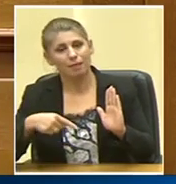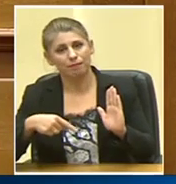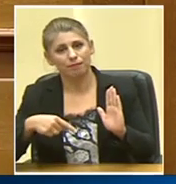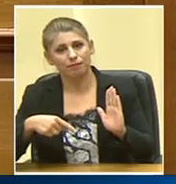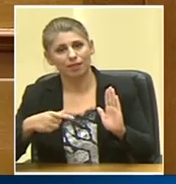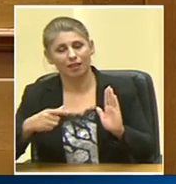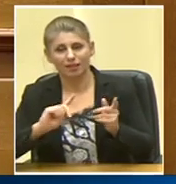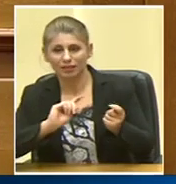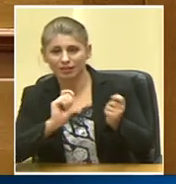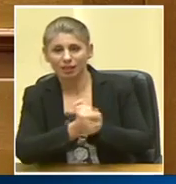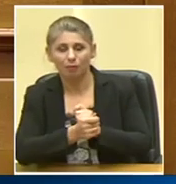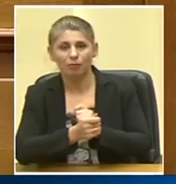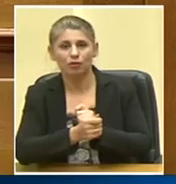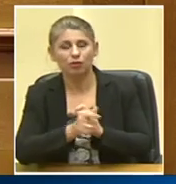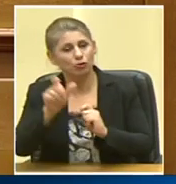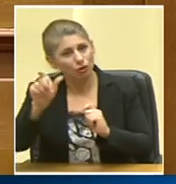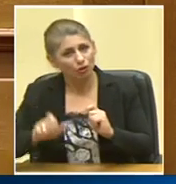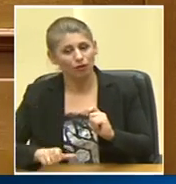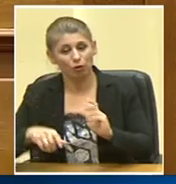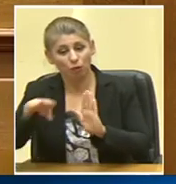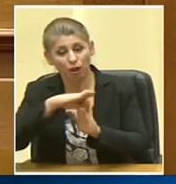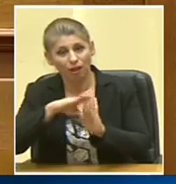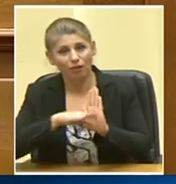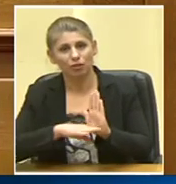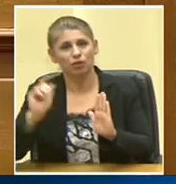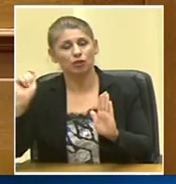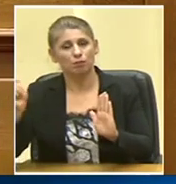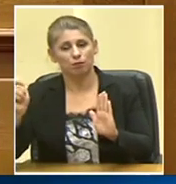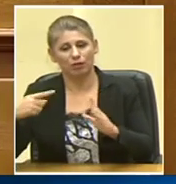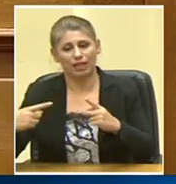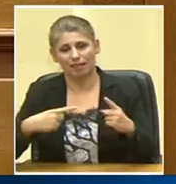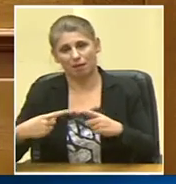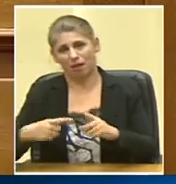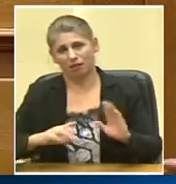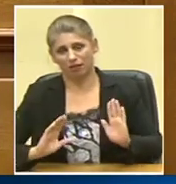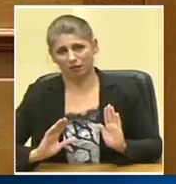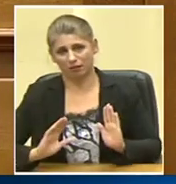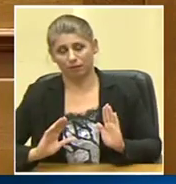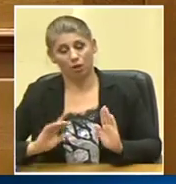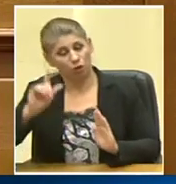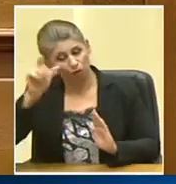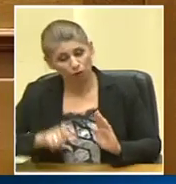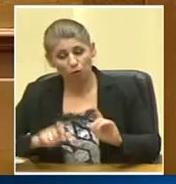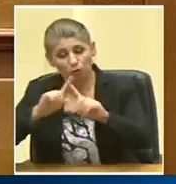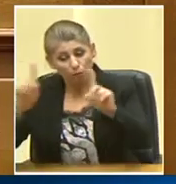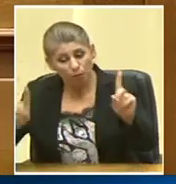την αναθεώρηση των ίδιων των κανόνων της πολιτικής αντιπαράθεσης, του ίδιου του